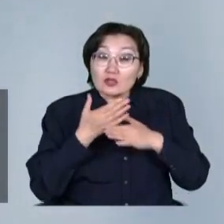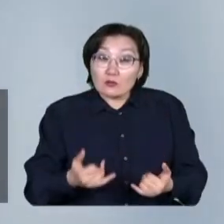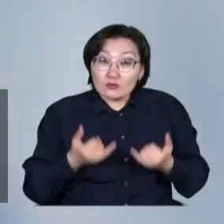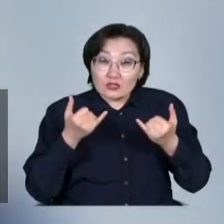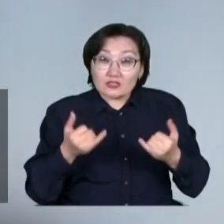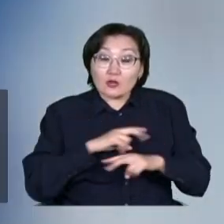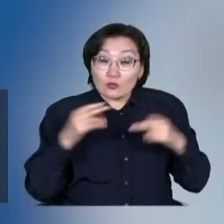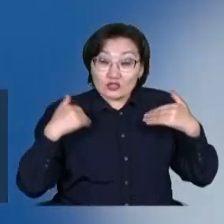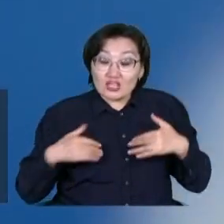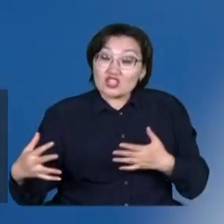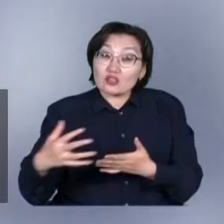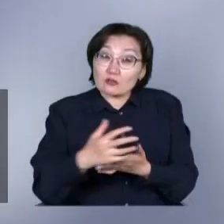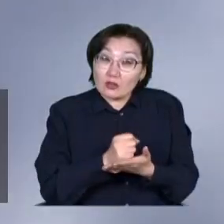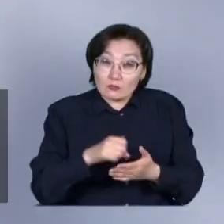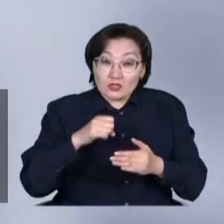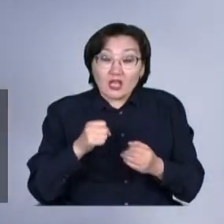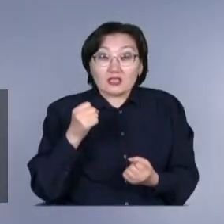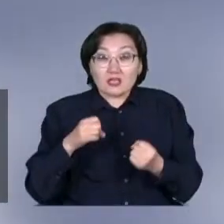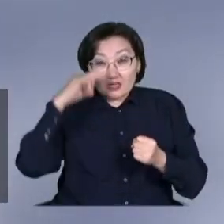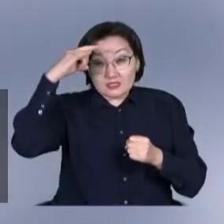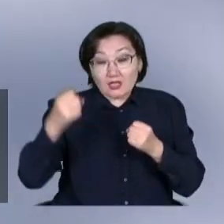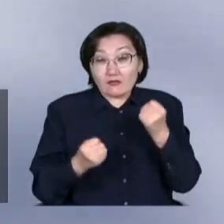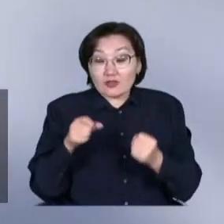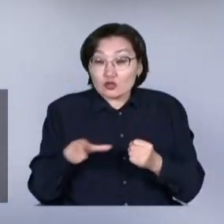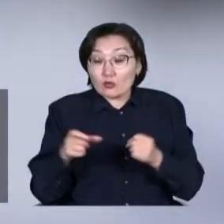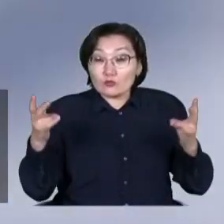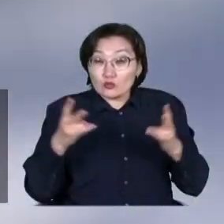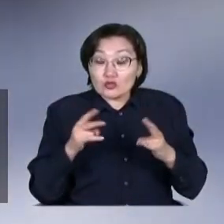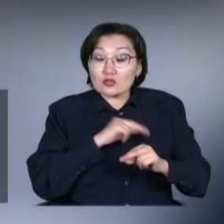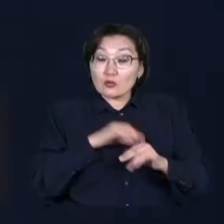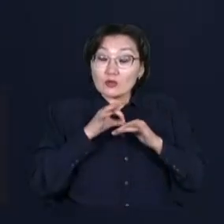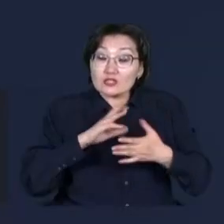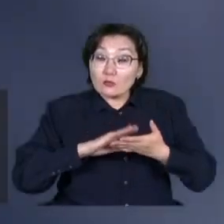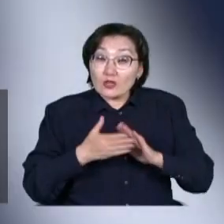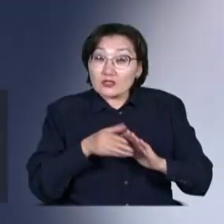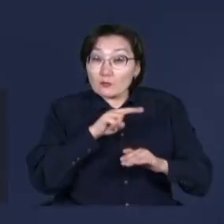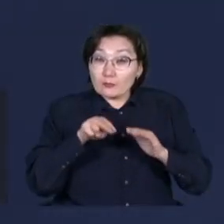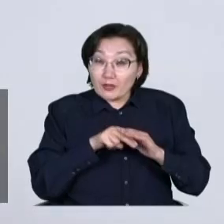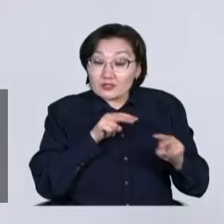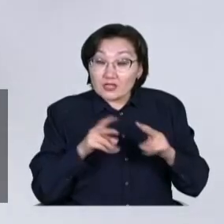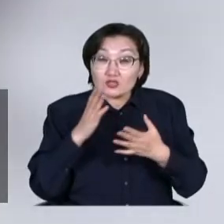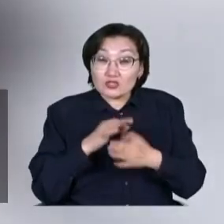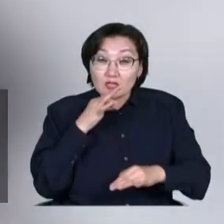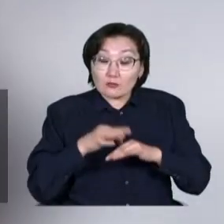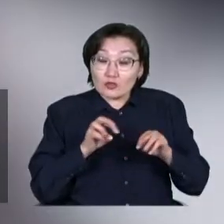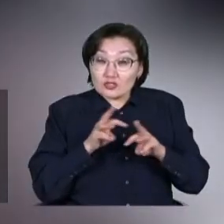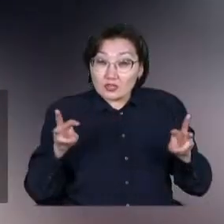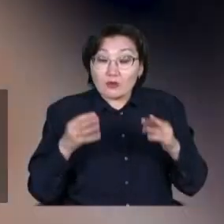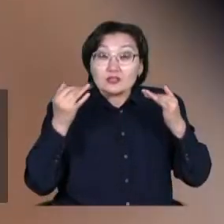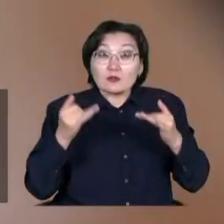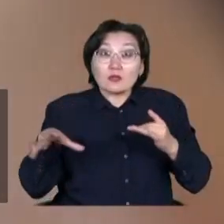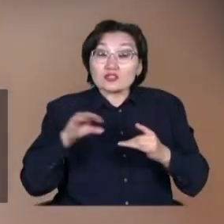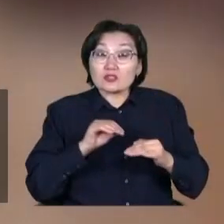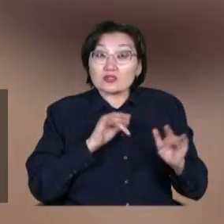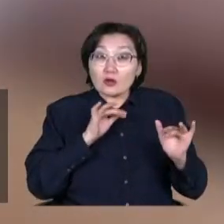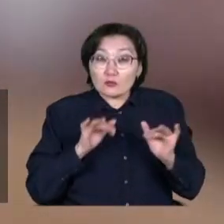өлген өлекселерді жинау бойынша қазавтожолмен бірлесіп тиісті жұмыстар жүргіздік. Жағдайды бақылауға алдық деген жауапты министрлік ендігі бар